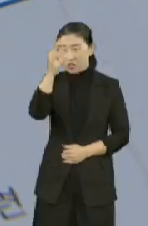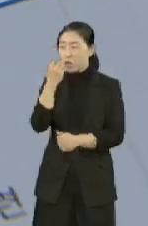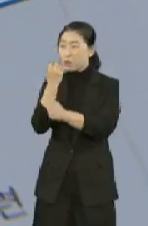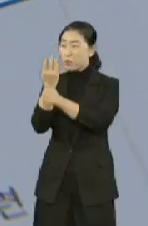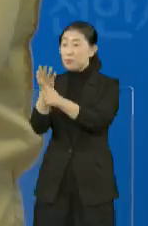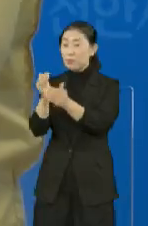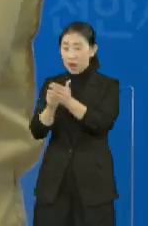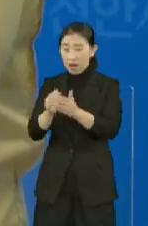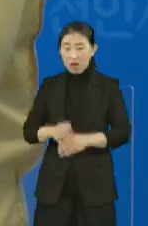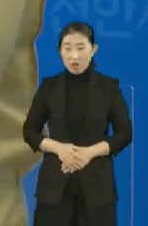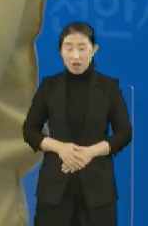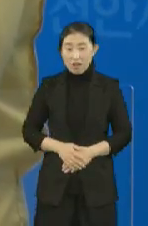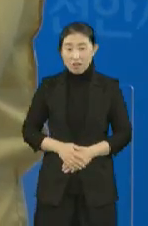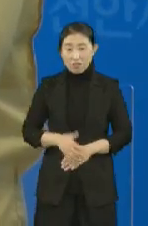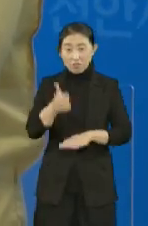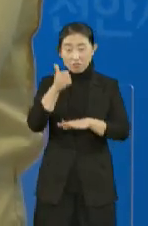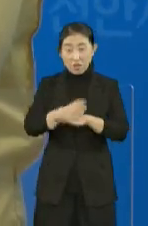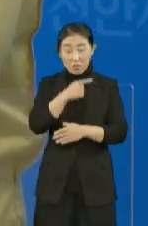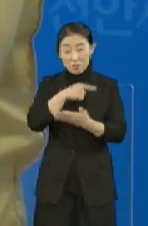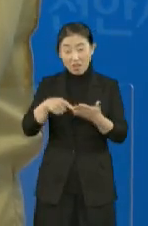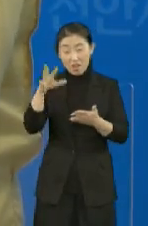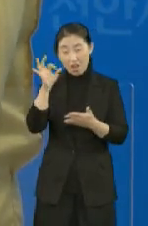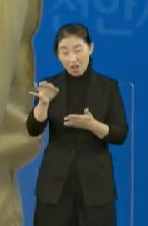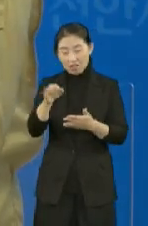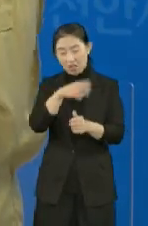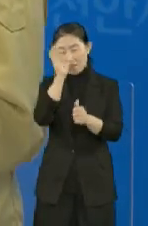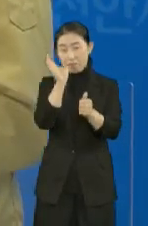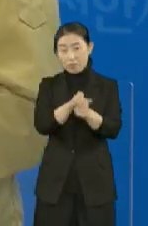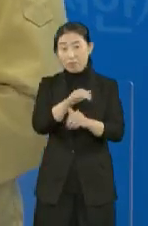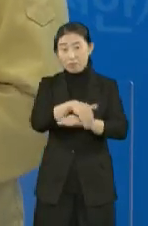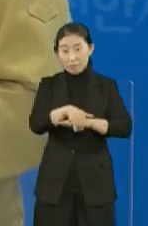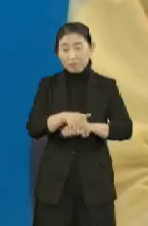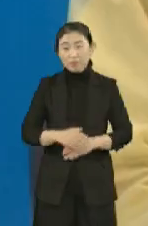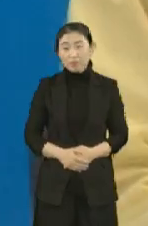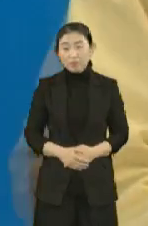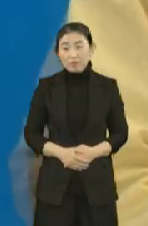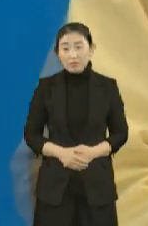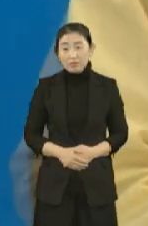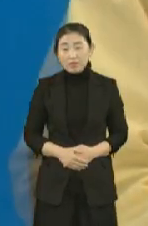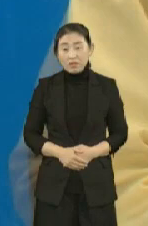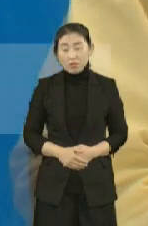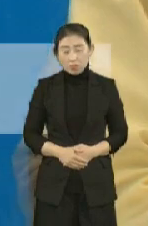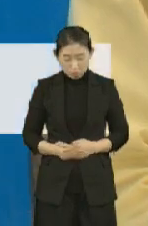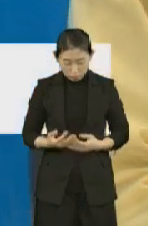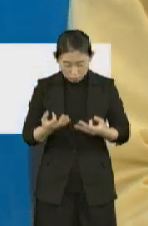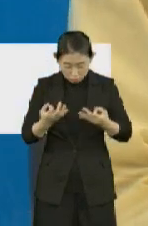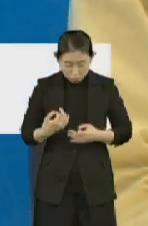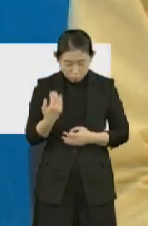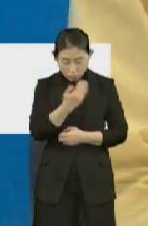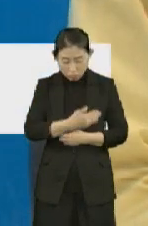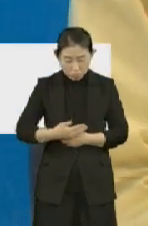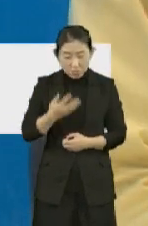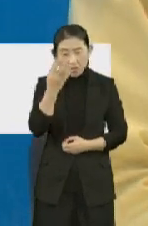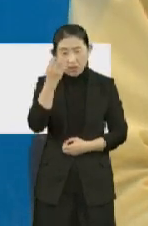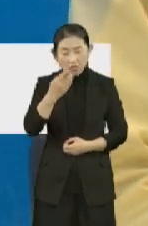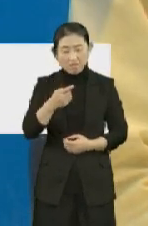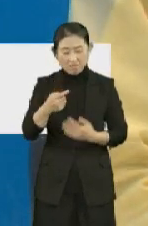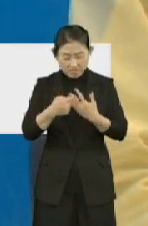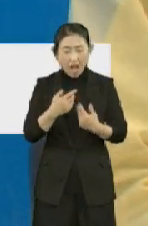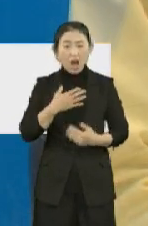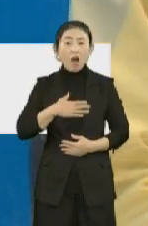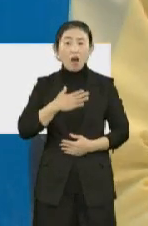조치하고 결과에 따라 구상권을 청구할 계획입니다 여러가지 지음 가 있었을 거 아닙니까 그걸 그럼에도 불구하고